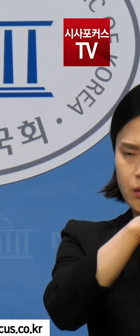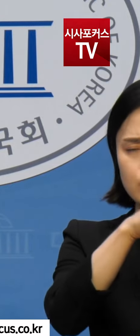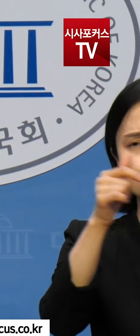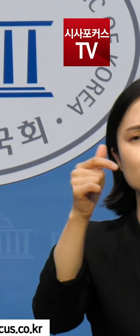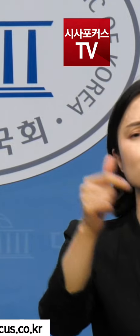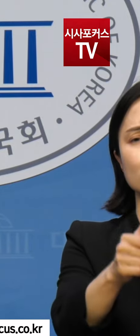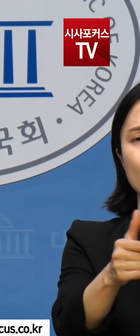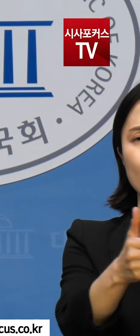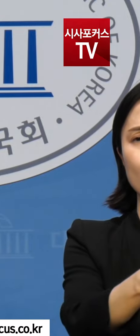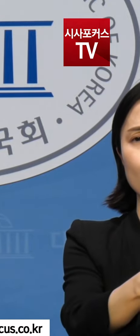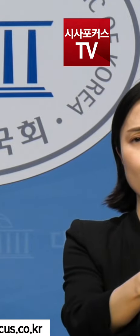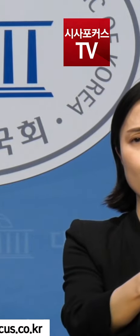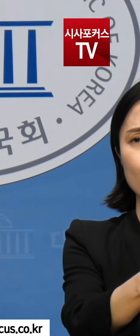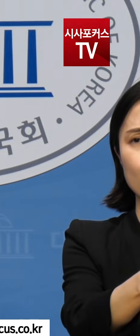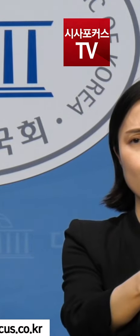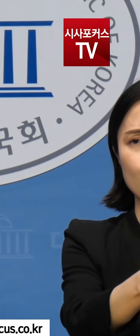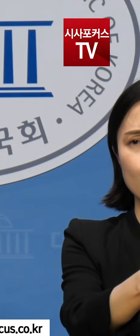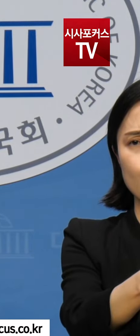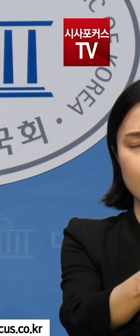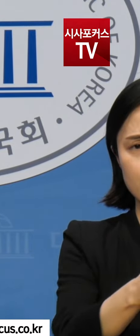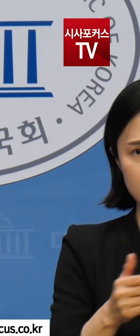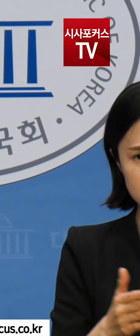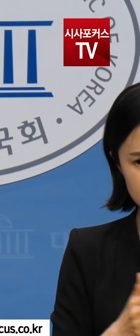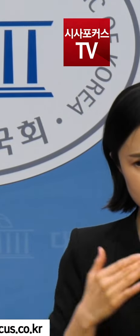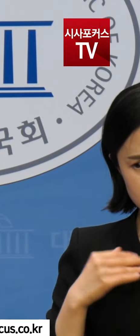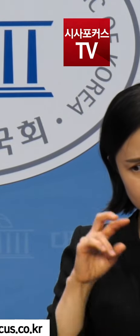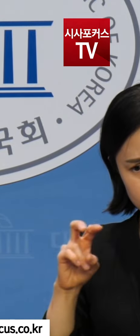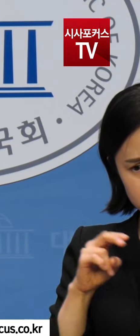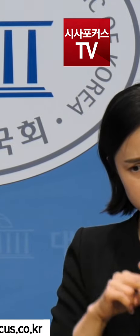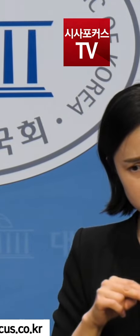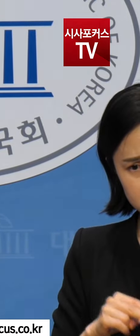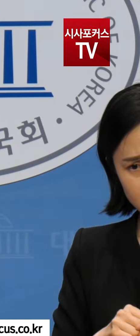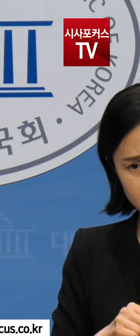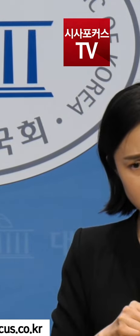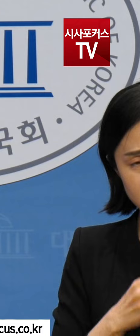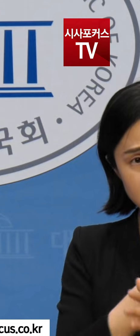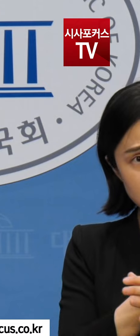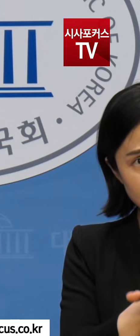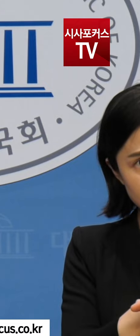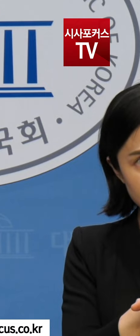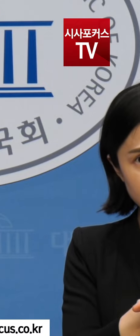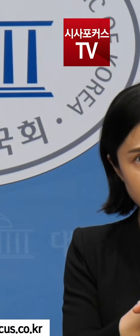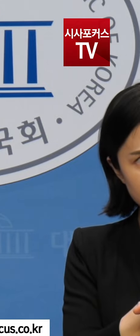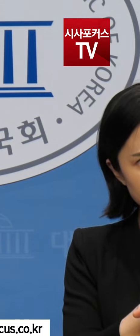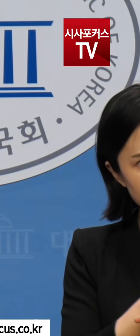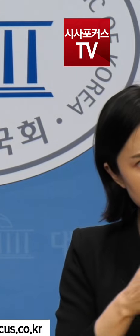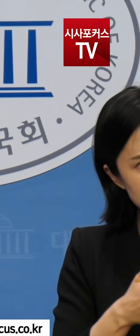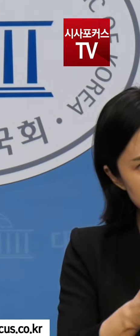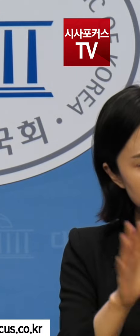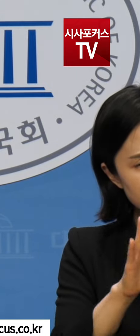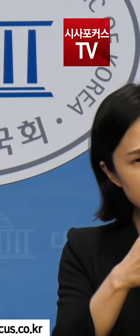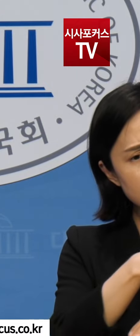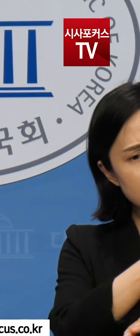더 이상의 계약이 이대로 가서는 안 되고 계약 변경을 요청했습니다.